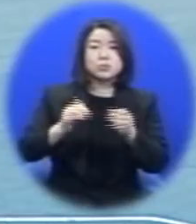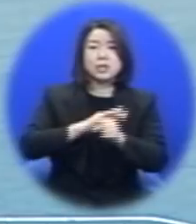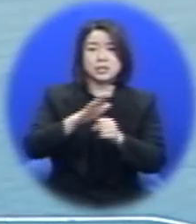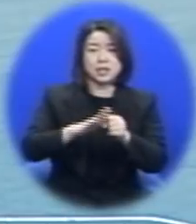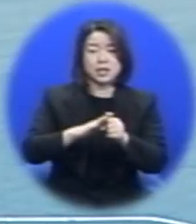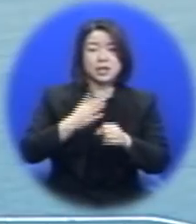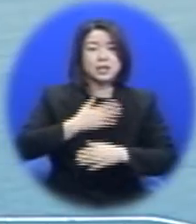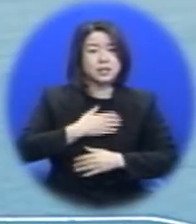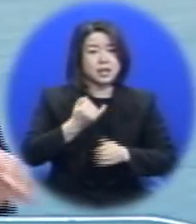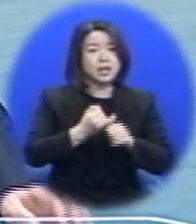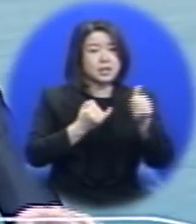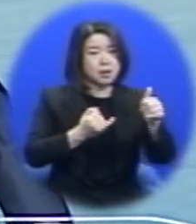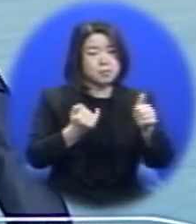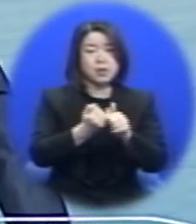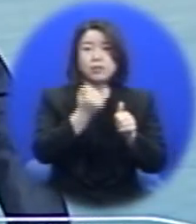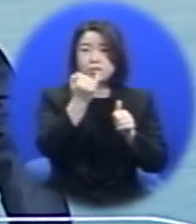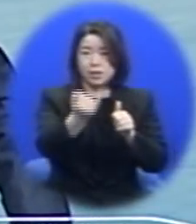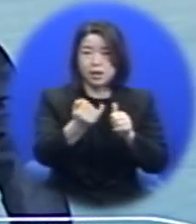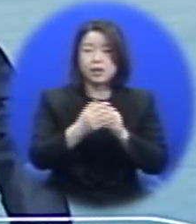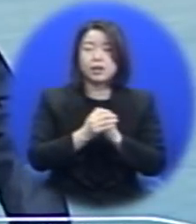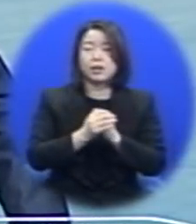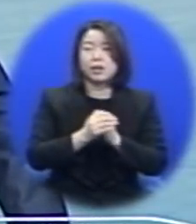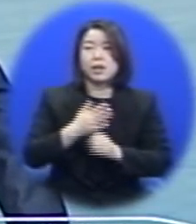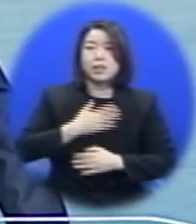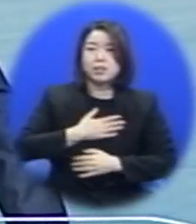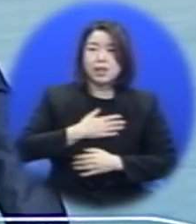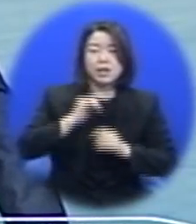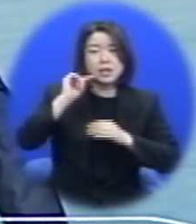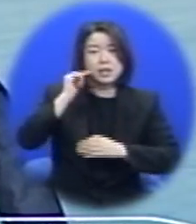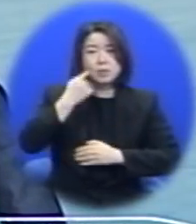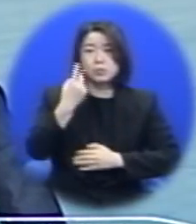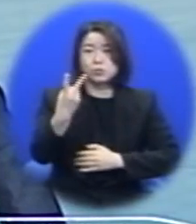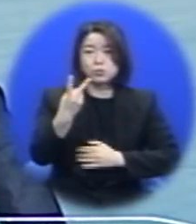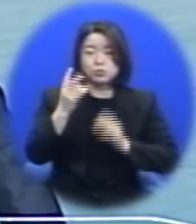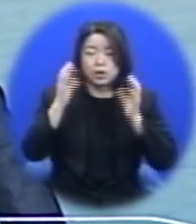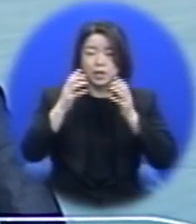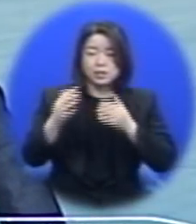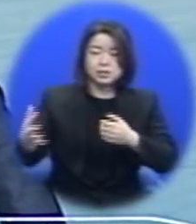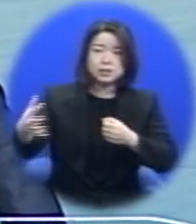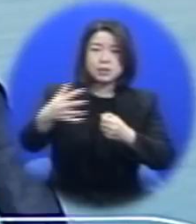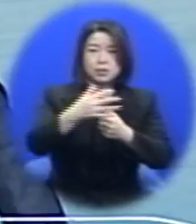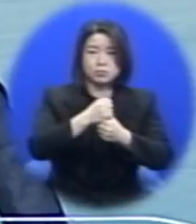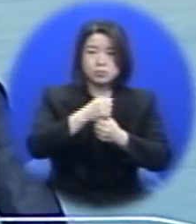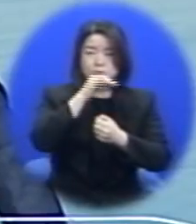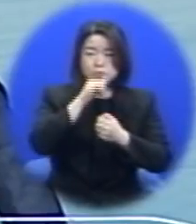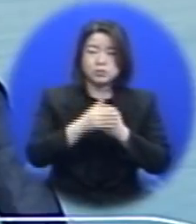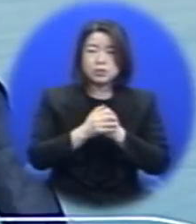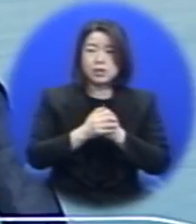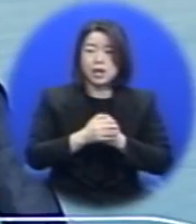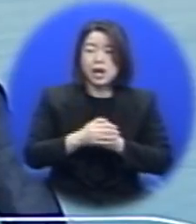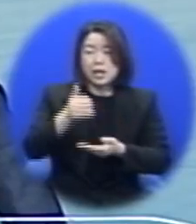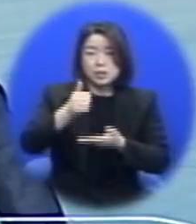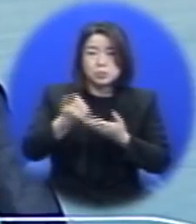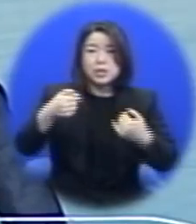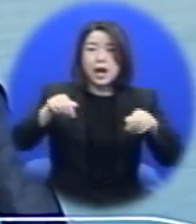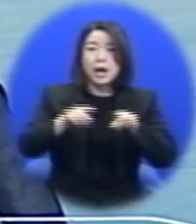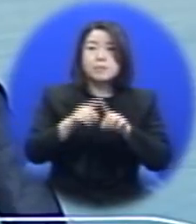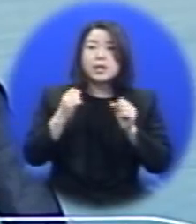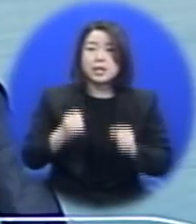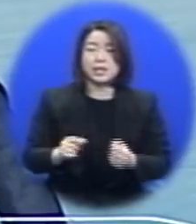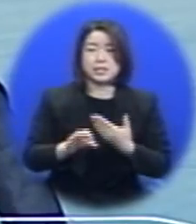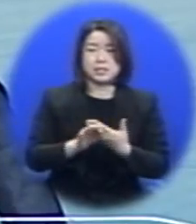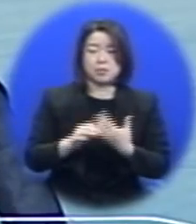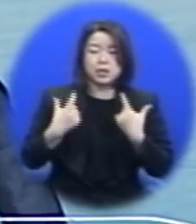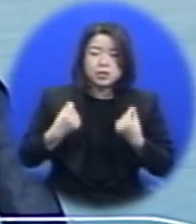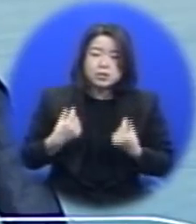남편과 나를 그리고 내 예쁜 두 아이를 묶어주지 않았는가. 그분이 함께 하신다면 우리는 여전히 그의